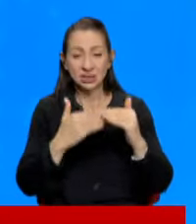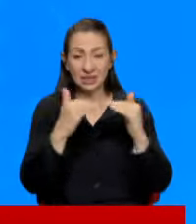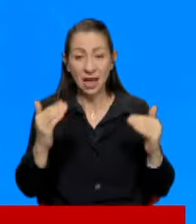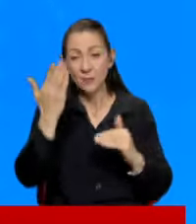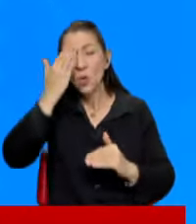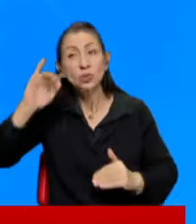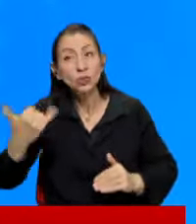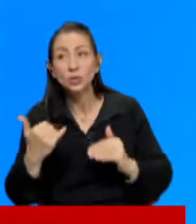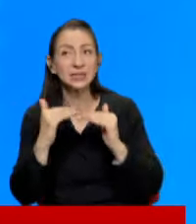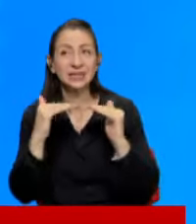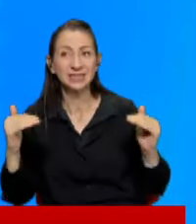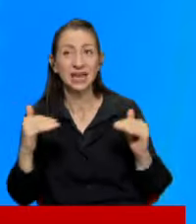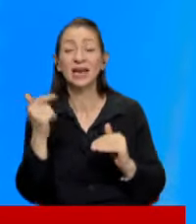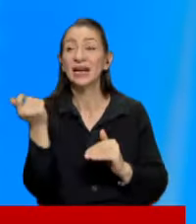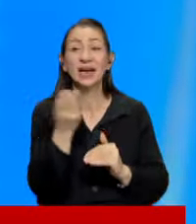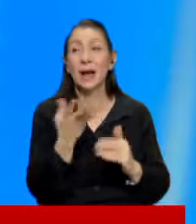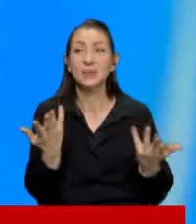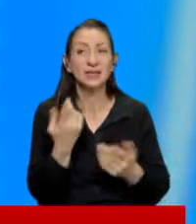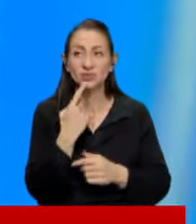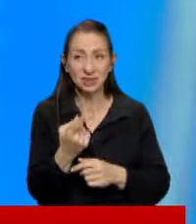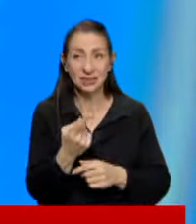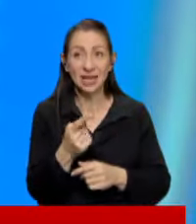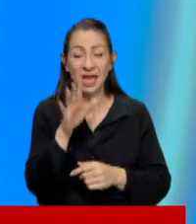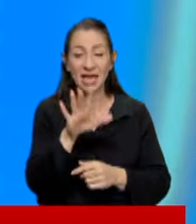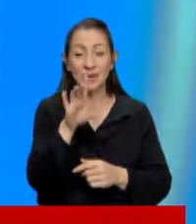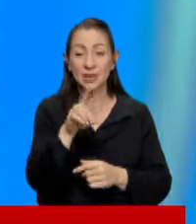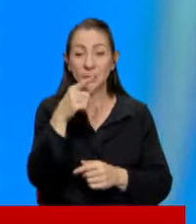hem yoksulluk sınırı ve Rakam nedir diyeceksiniz